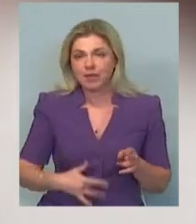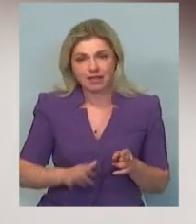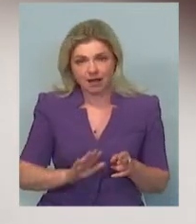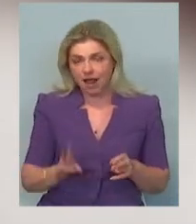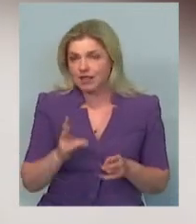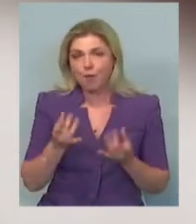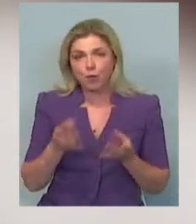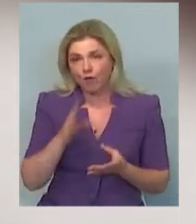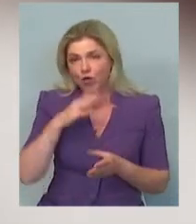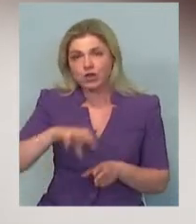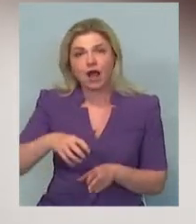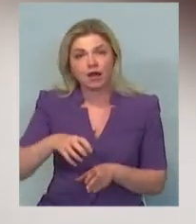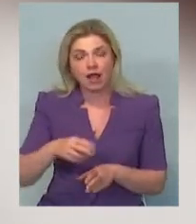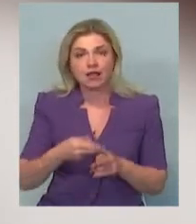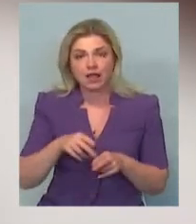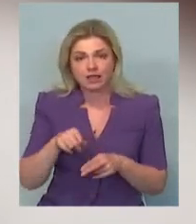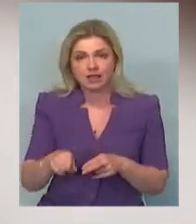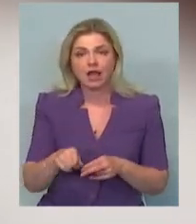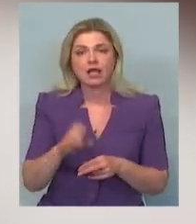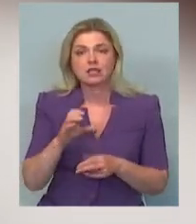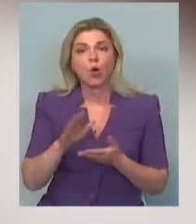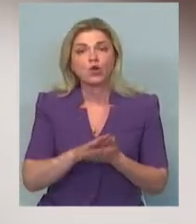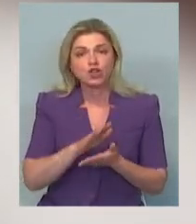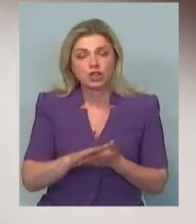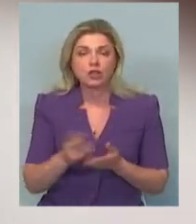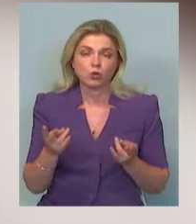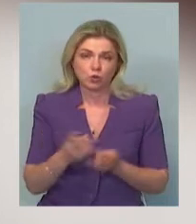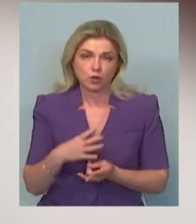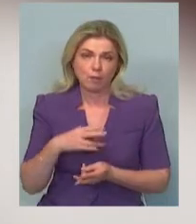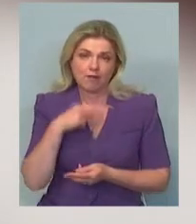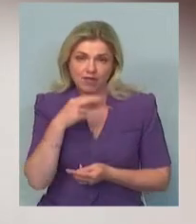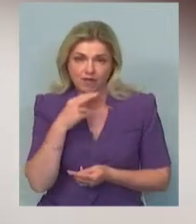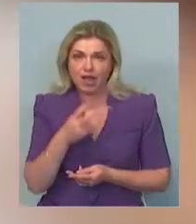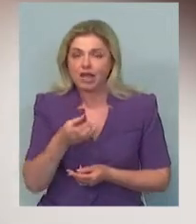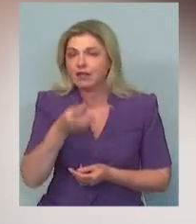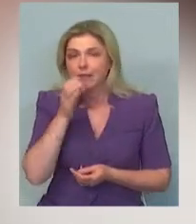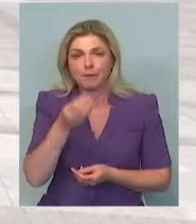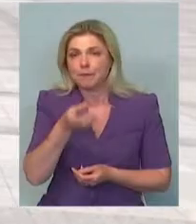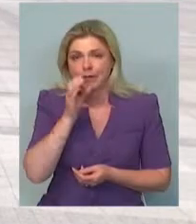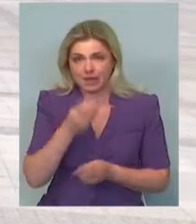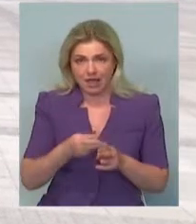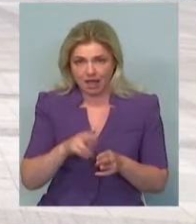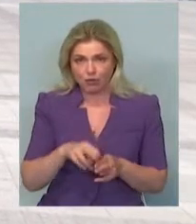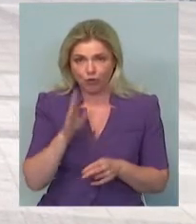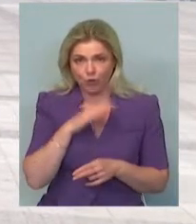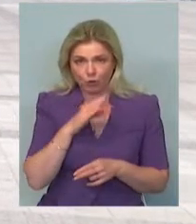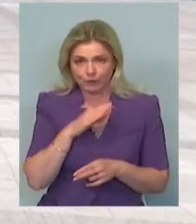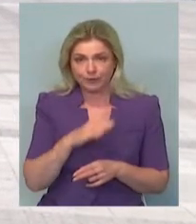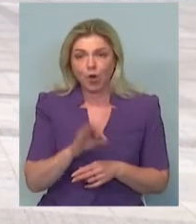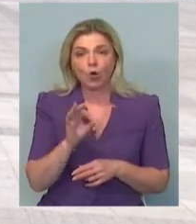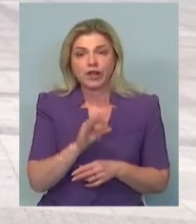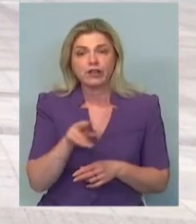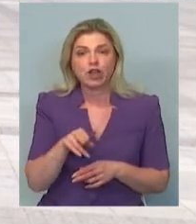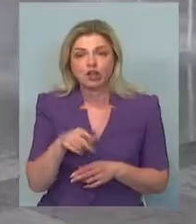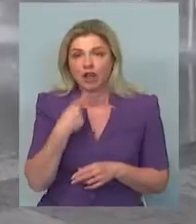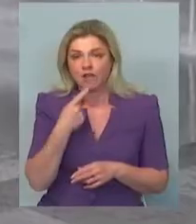крана. Це вода, яка закільцована з очищенням, тому будьте уважні, не вживайте цю воду в їжу. Олександр Дяченко каже,